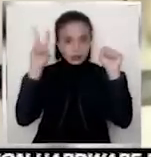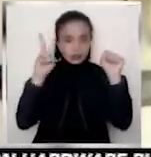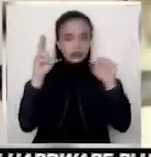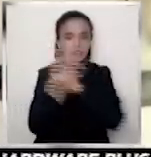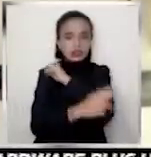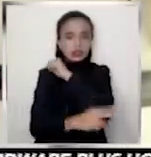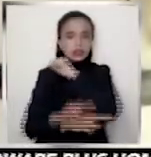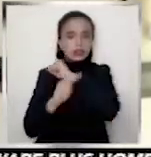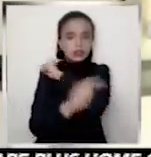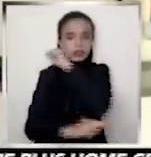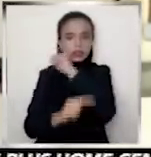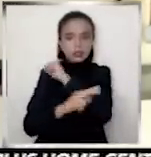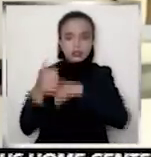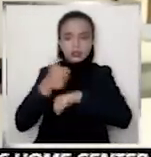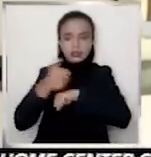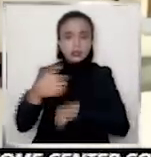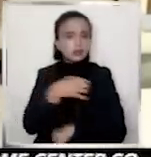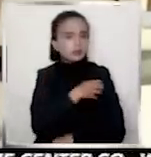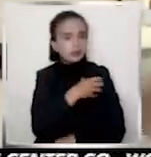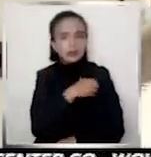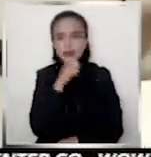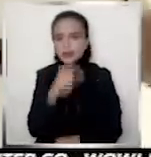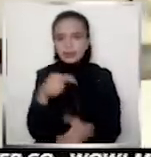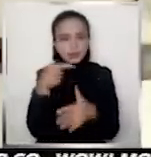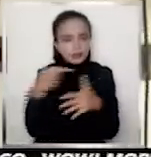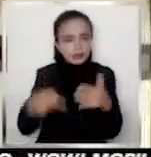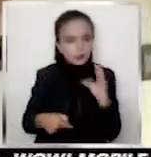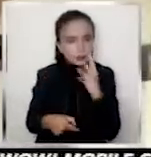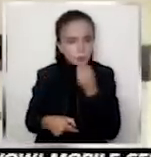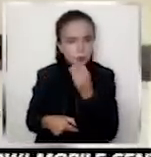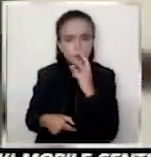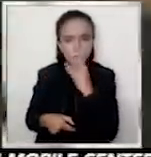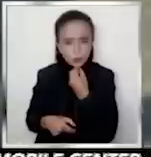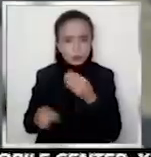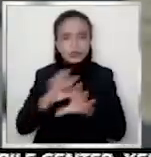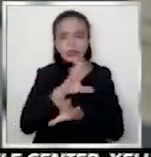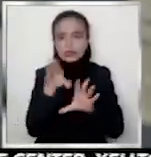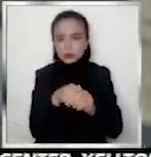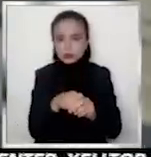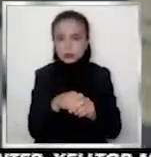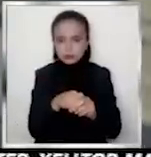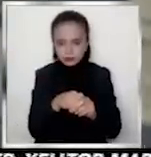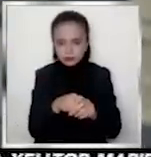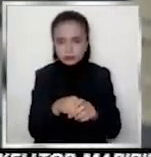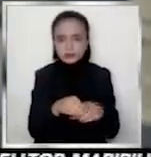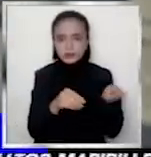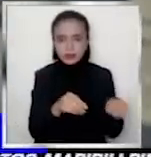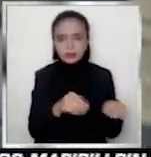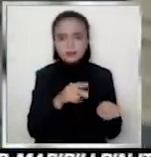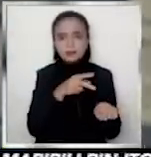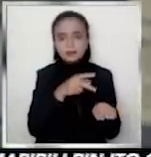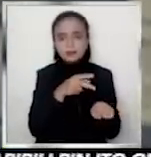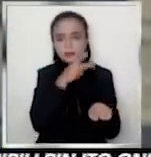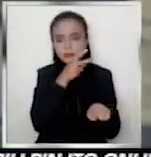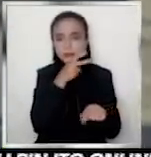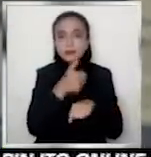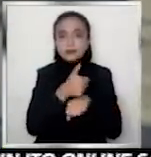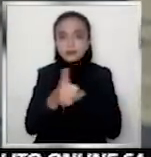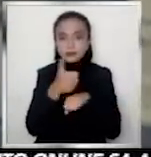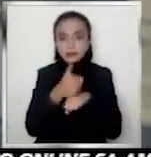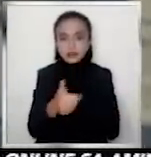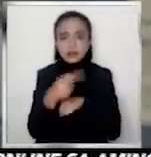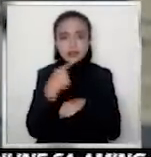Hindi idinetalye ng DND kung sino-sino ang sangkot sa mga alegasyon. Ayon sa AFP, hindi overkill